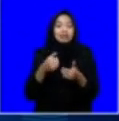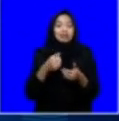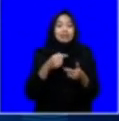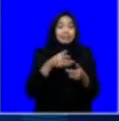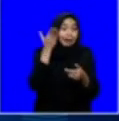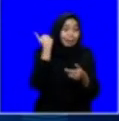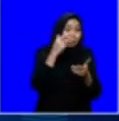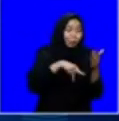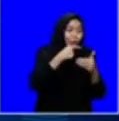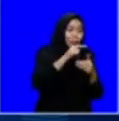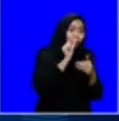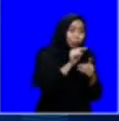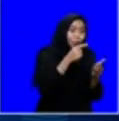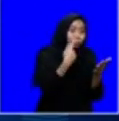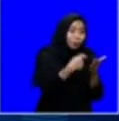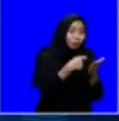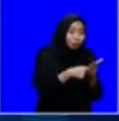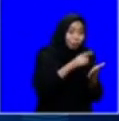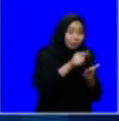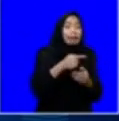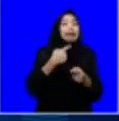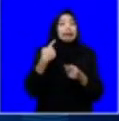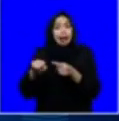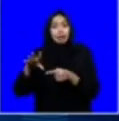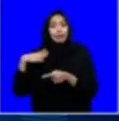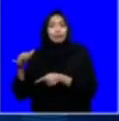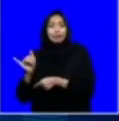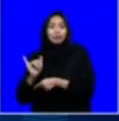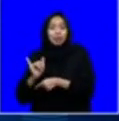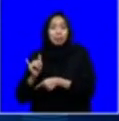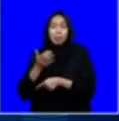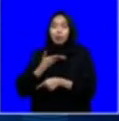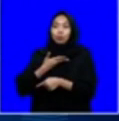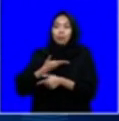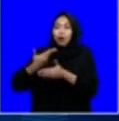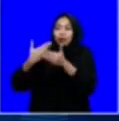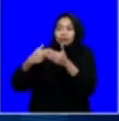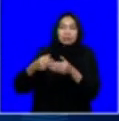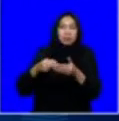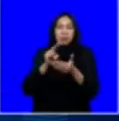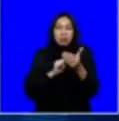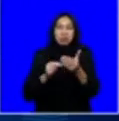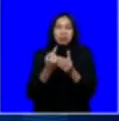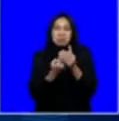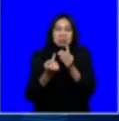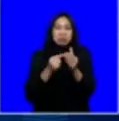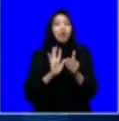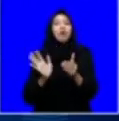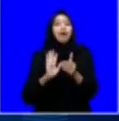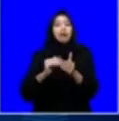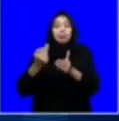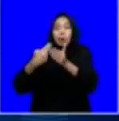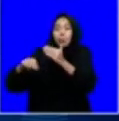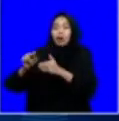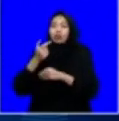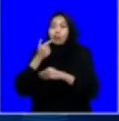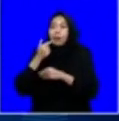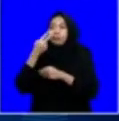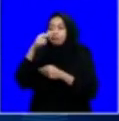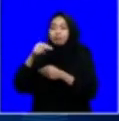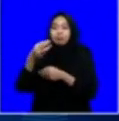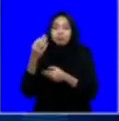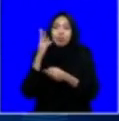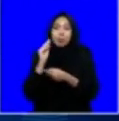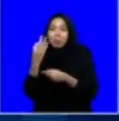untuk dosen. Di mana kita ingin mereka keluar dari kampus, mencari pengalaman dari berbagai macam institusi-institusi,